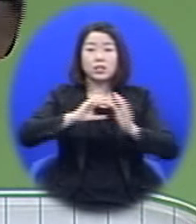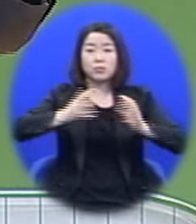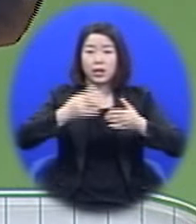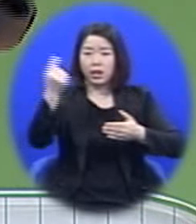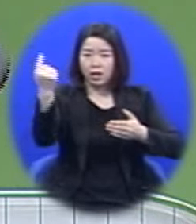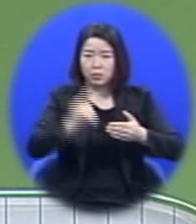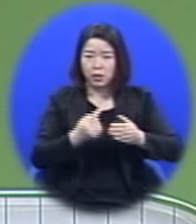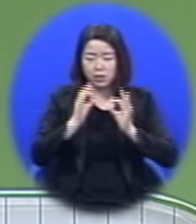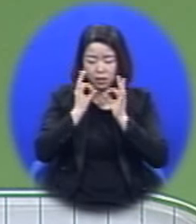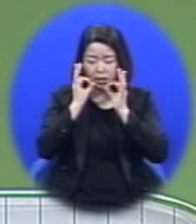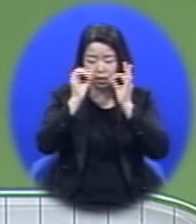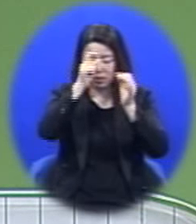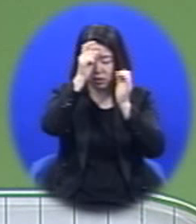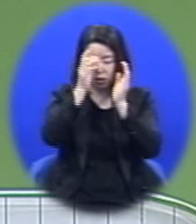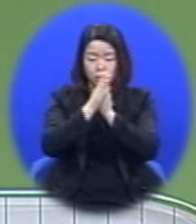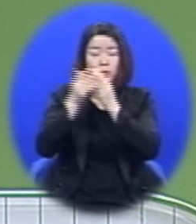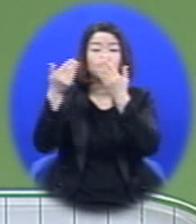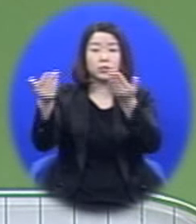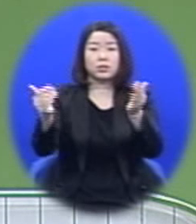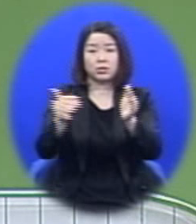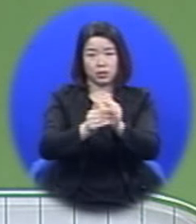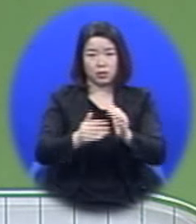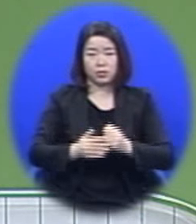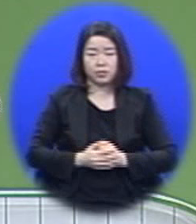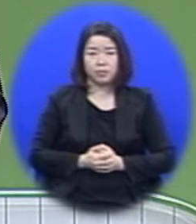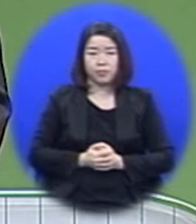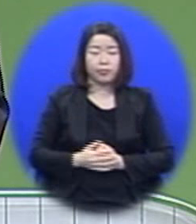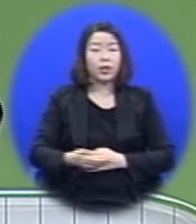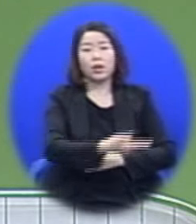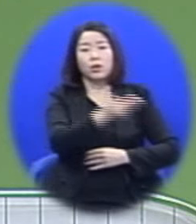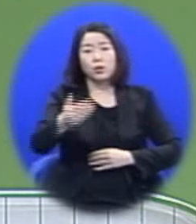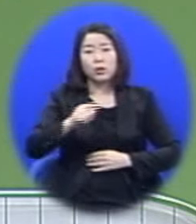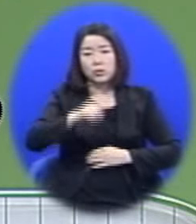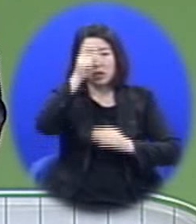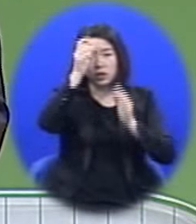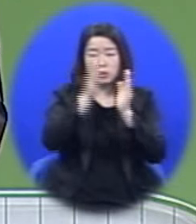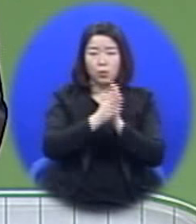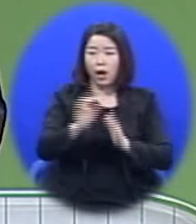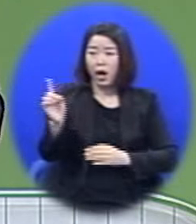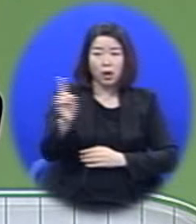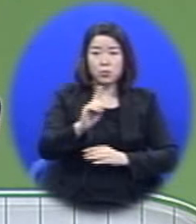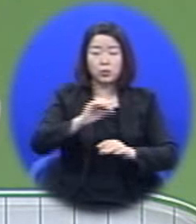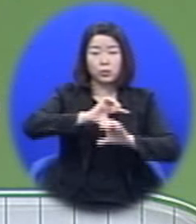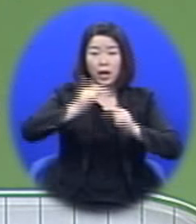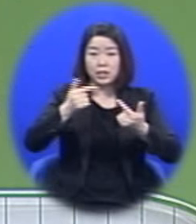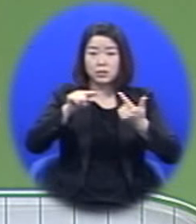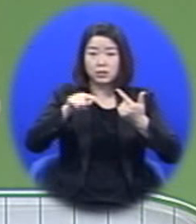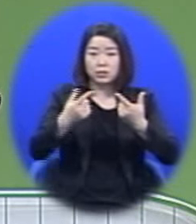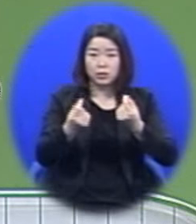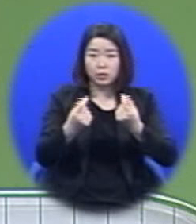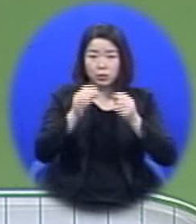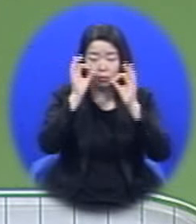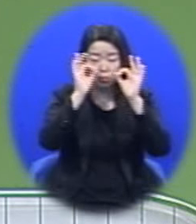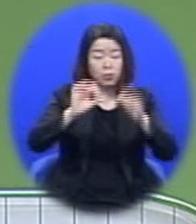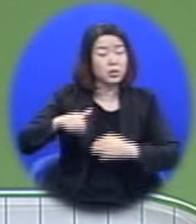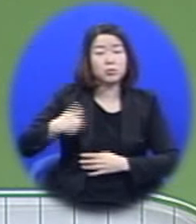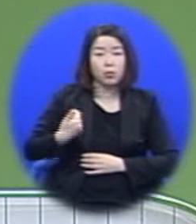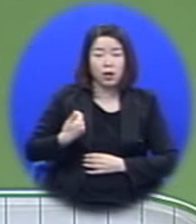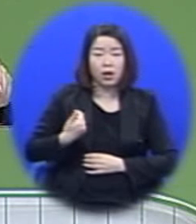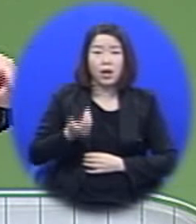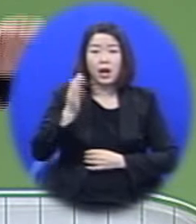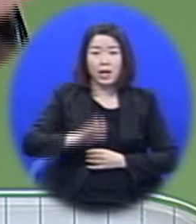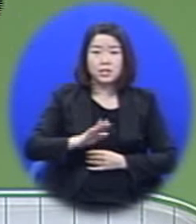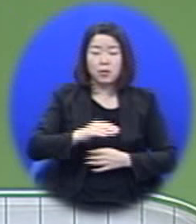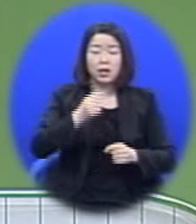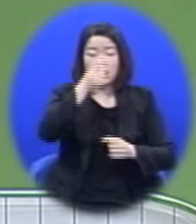임하기를 간절히 기도했습니다. 여러분, 이 기도가 아무것도 아닌 것처럼 보일지 모르겠지만 기도를 하는